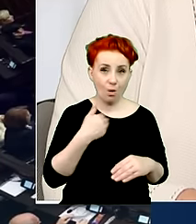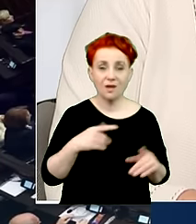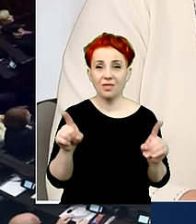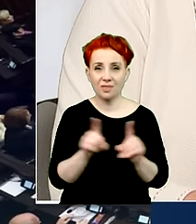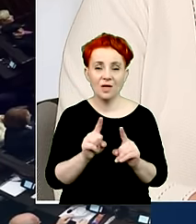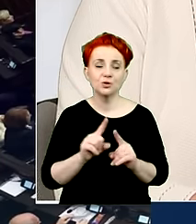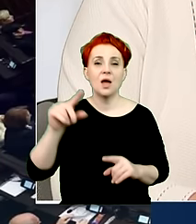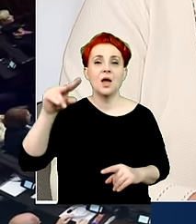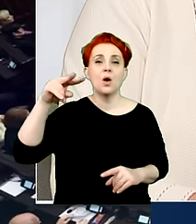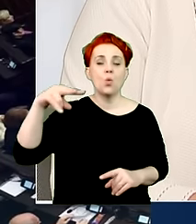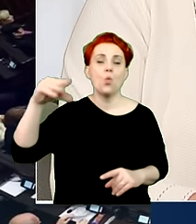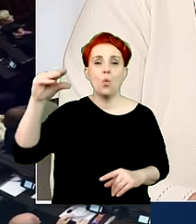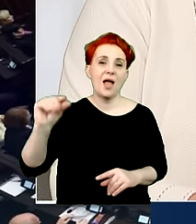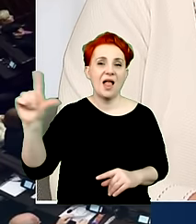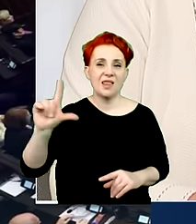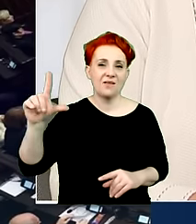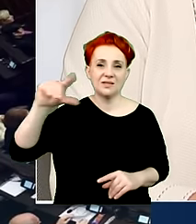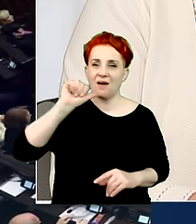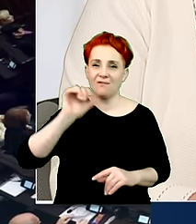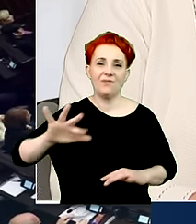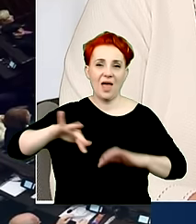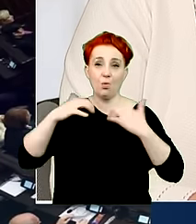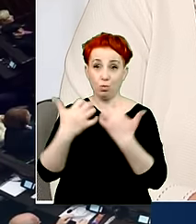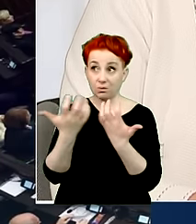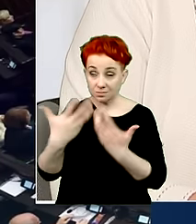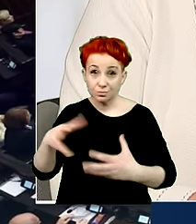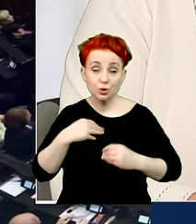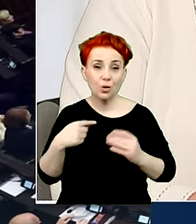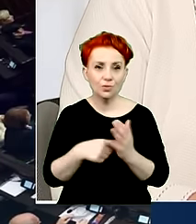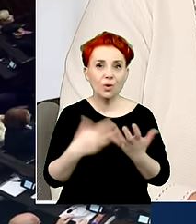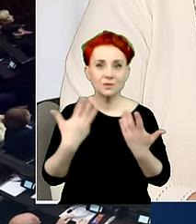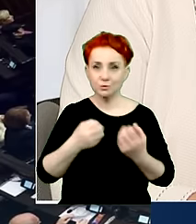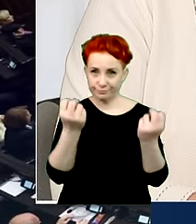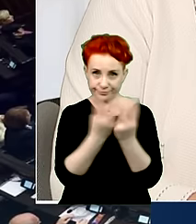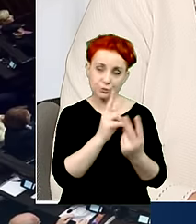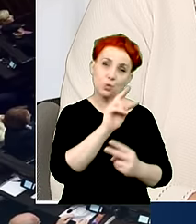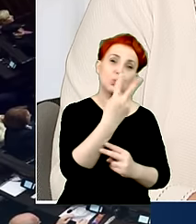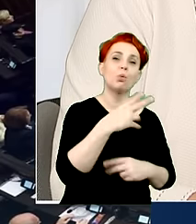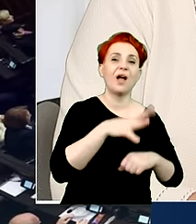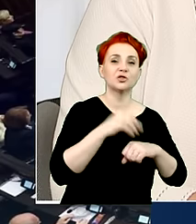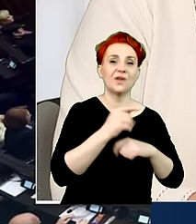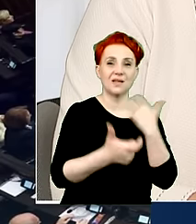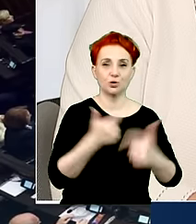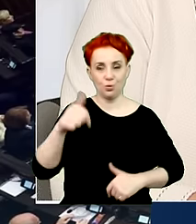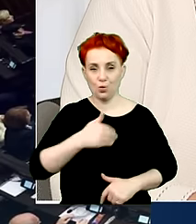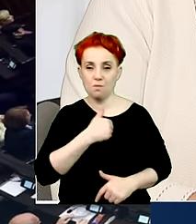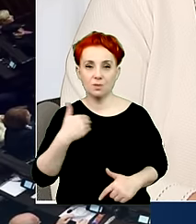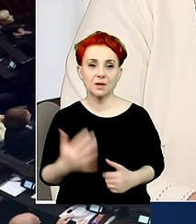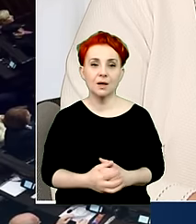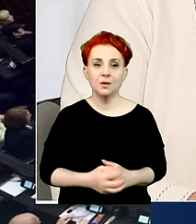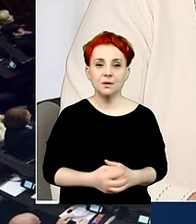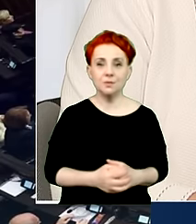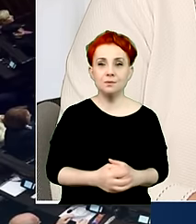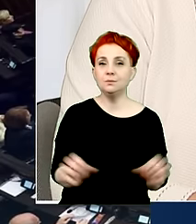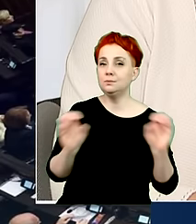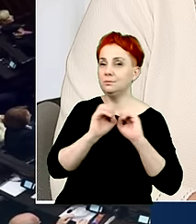na przyjęcie paktu migracyjnego. Czy państwo chcecie zrobić z Polski drugą Szwecję? Oczywiście, że nie. I się cieszę,